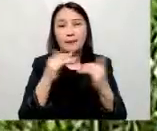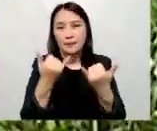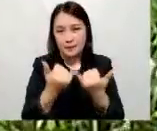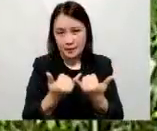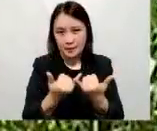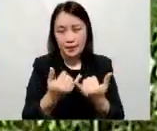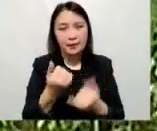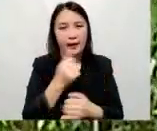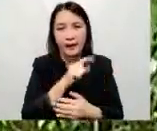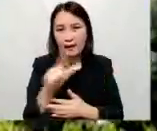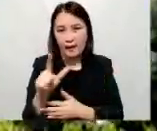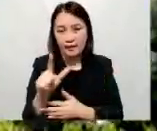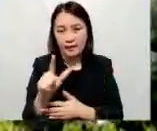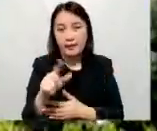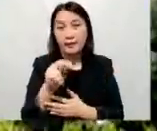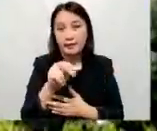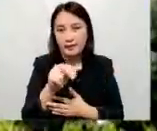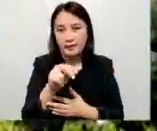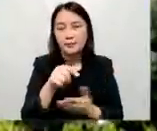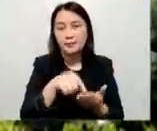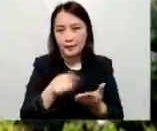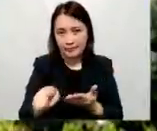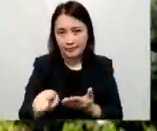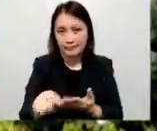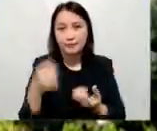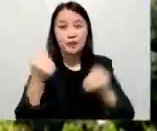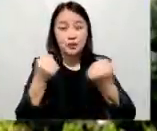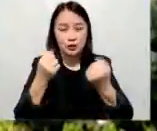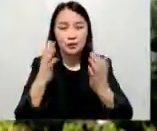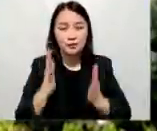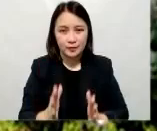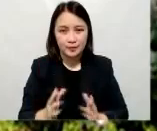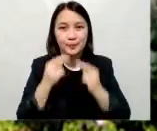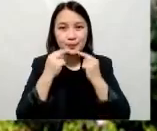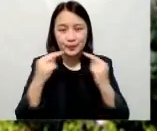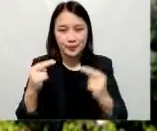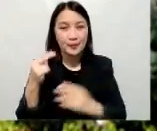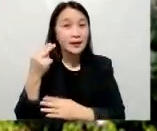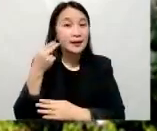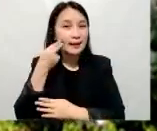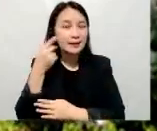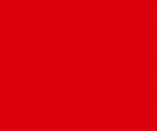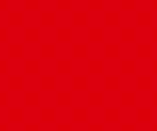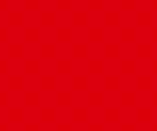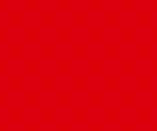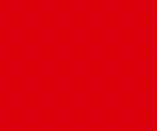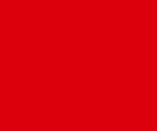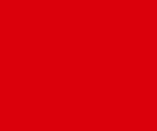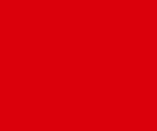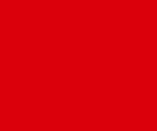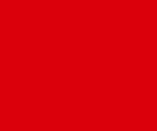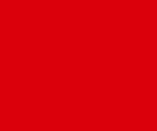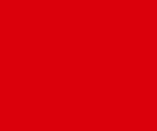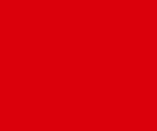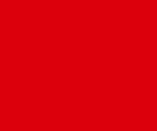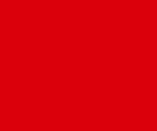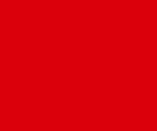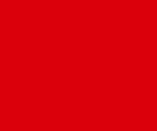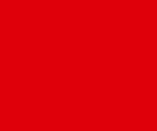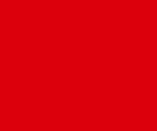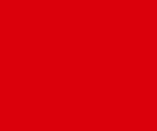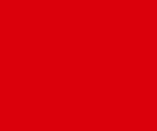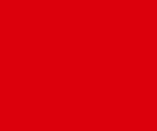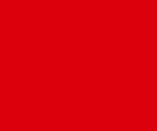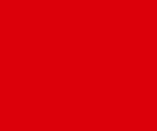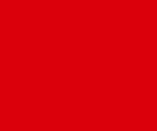naulilang pamilya ng driver. Nagbabalita mula sa frontline, Hannibal Talete, News 5. Mga kapatid, Julius Babaw